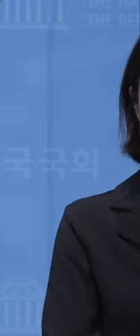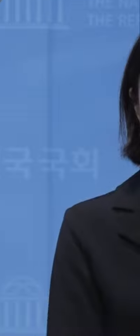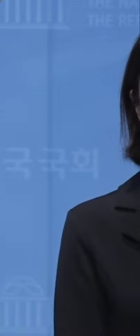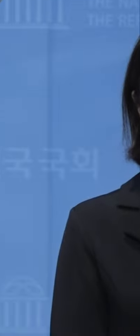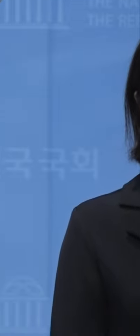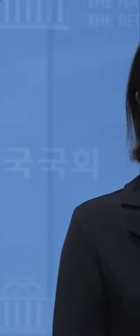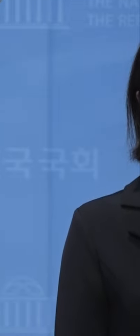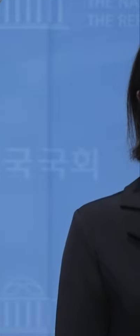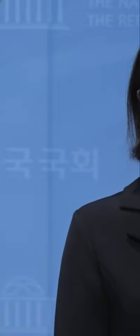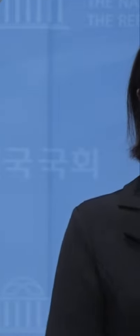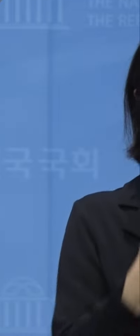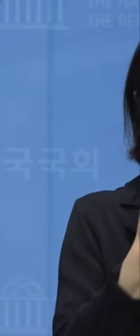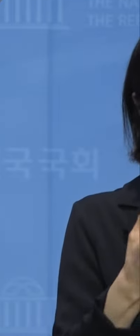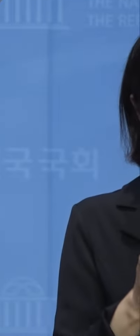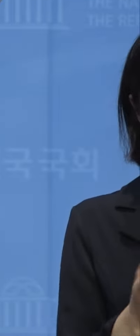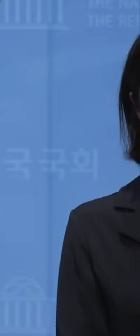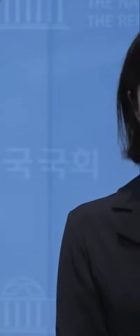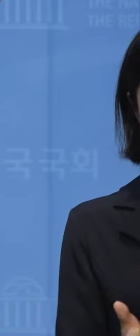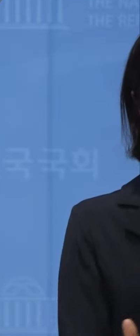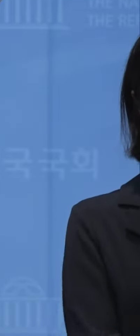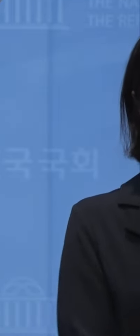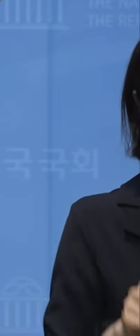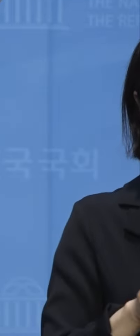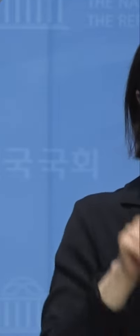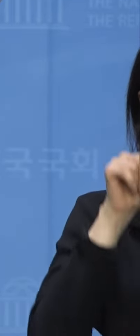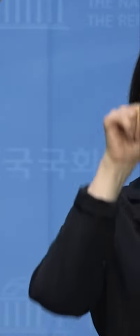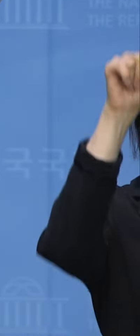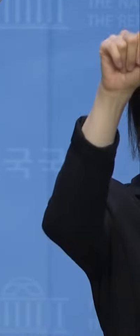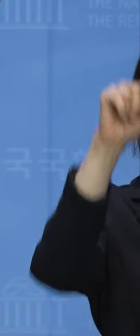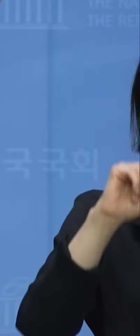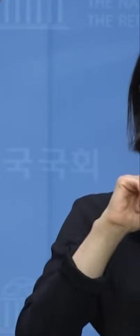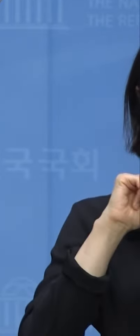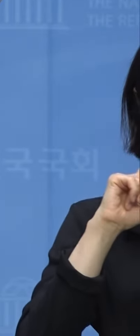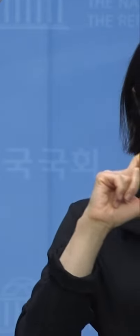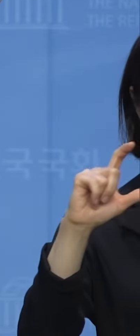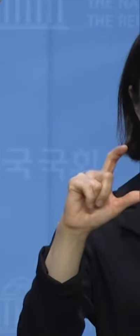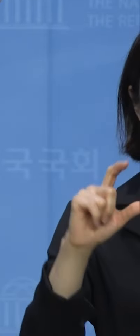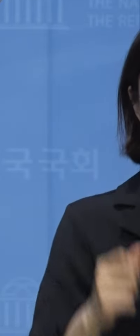자, 그럼 민주당 최고위원 출마 입장 발표를 하겠습니다.